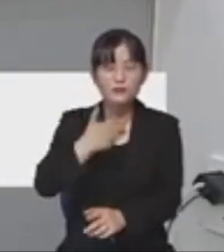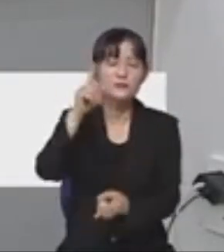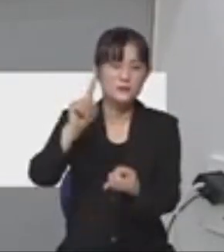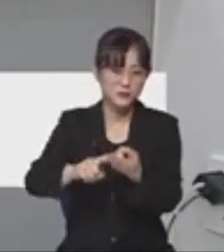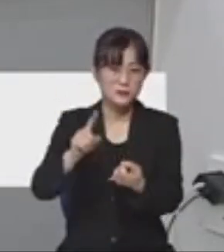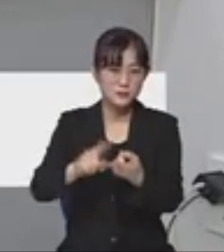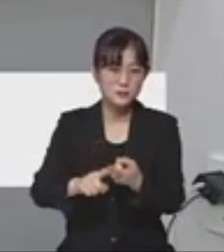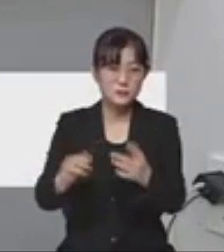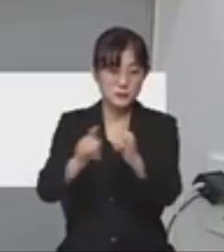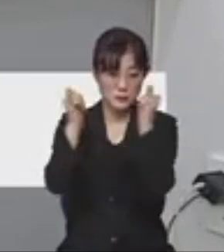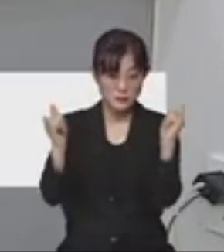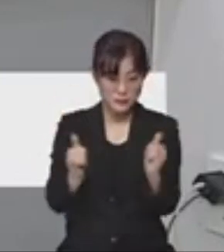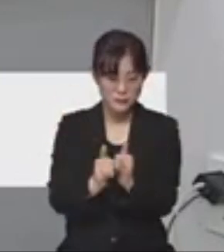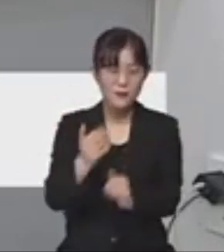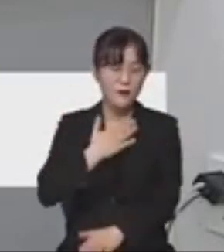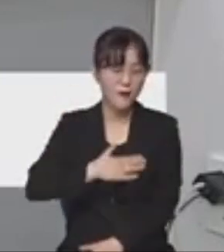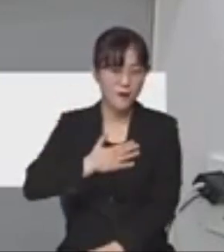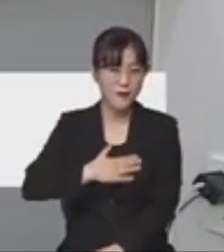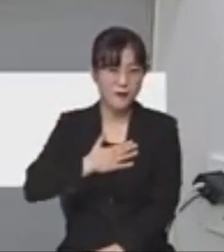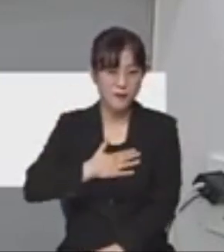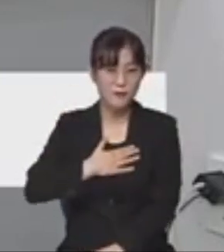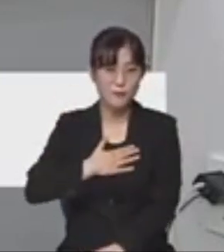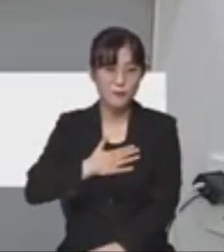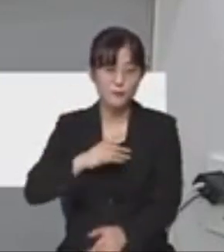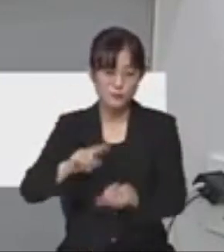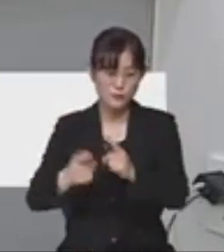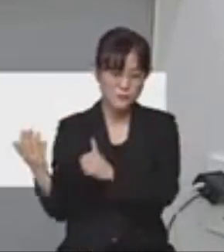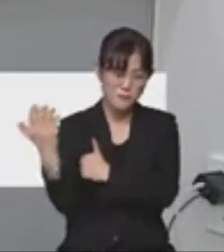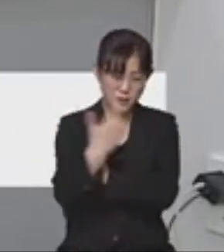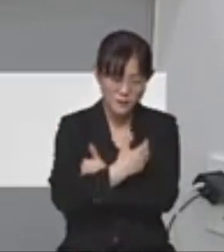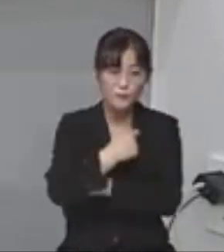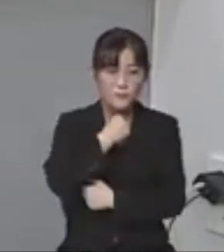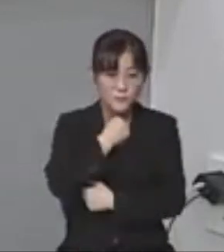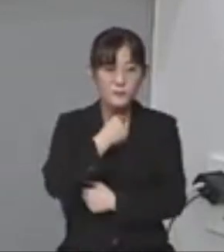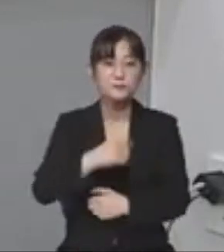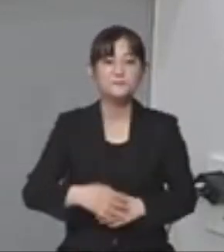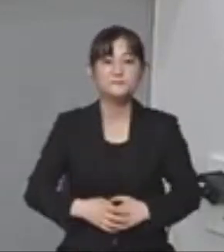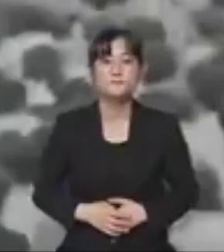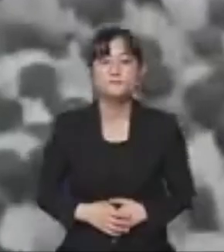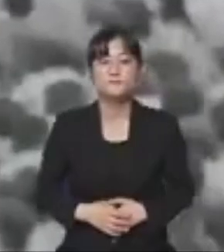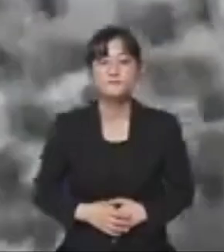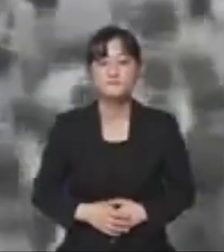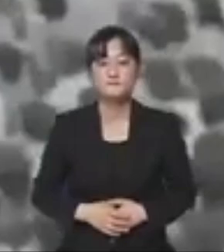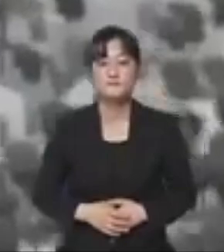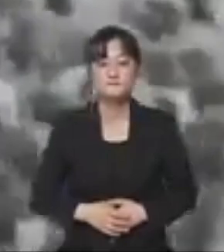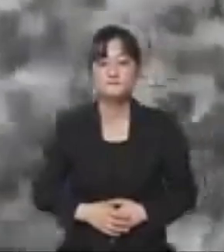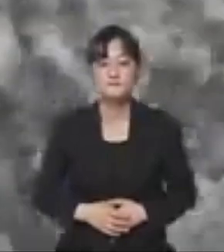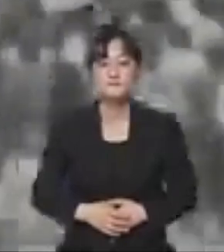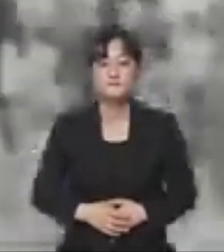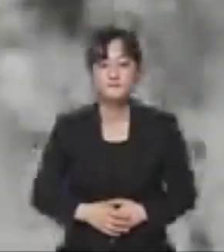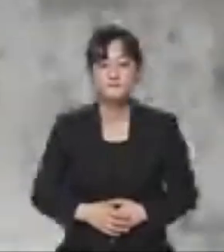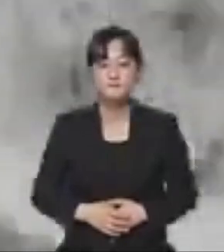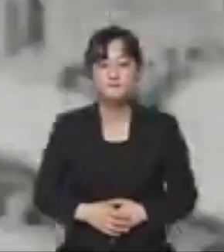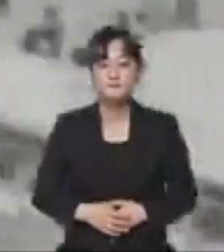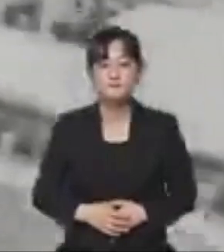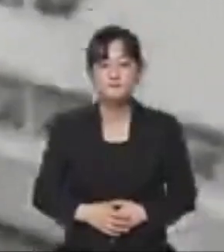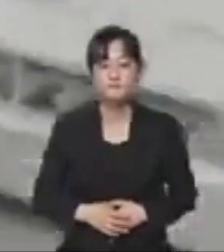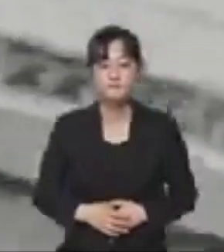조금은 알고 좀 껴안을 수 있는 그런 사회가 됐으면 좋겠어요. KBC 조윤정입니다.